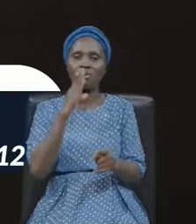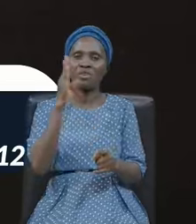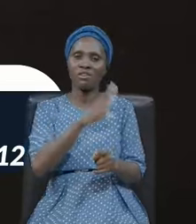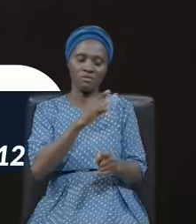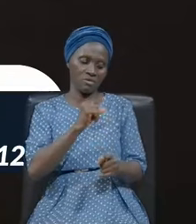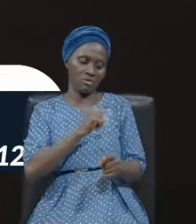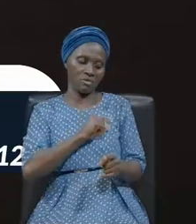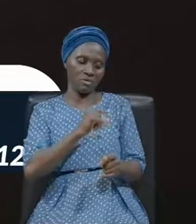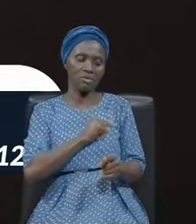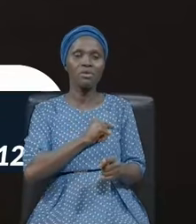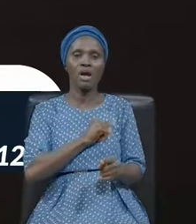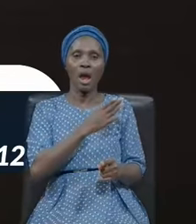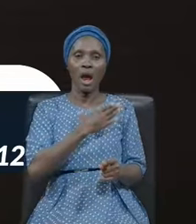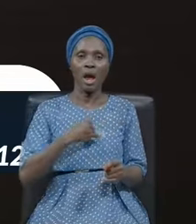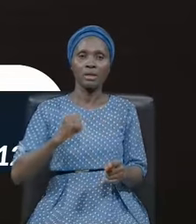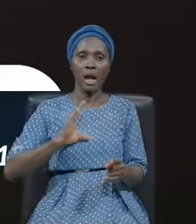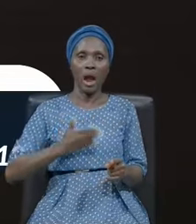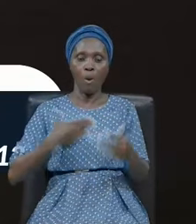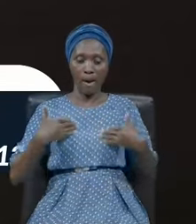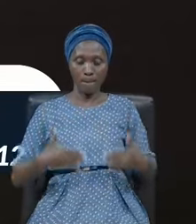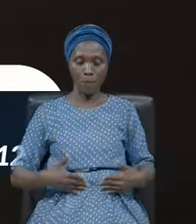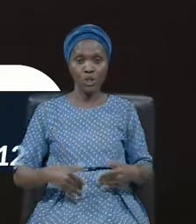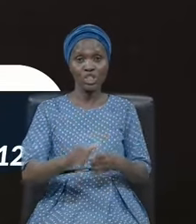d'une eau pure.